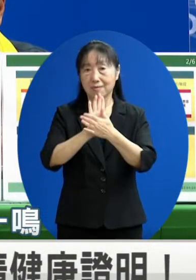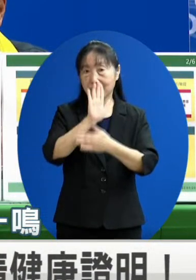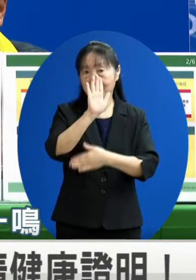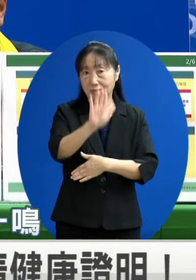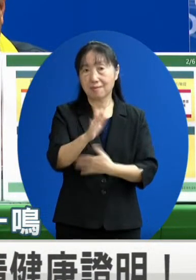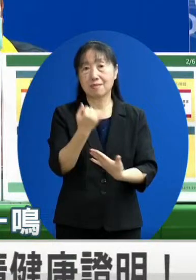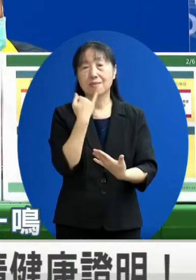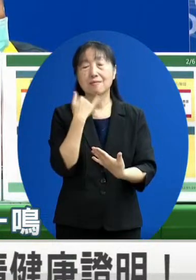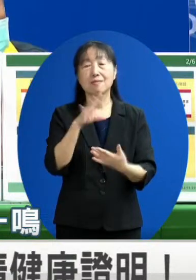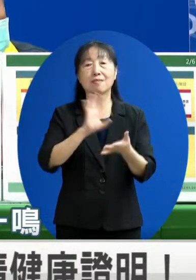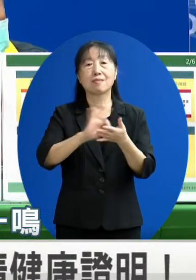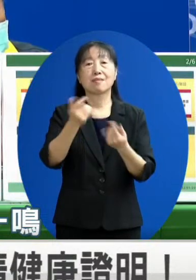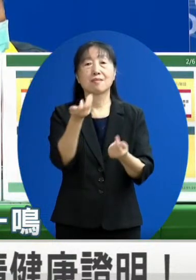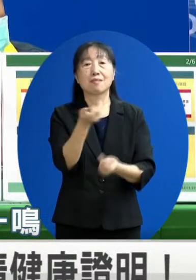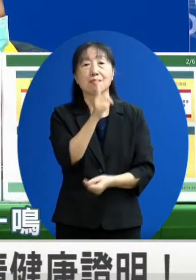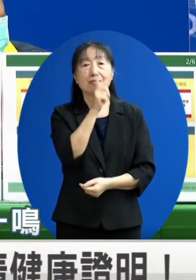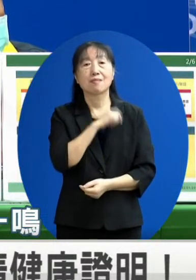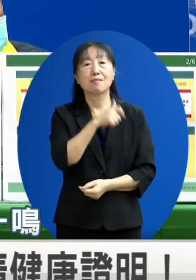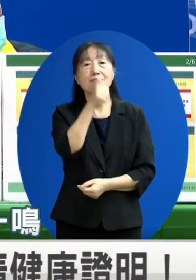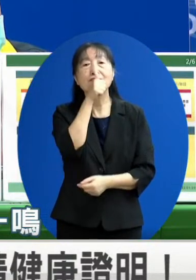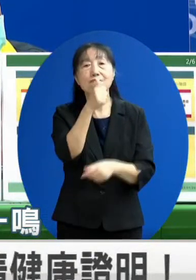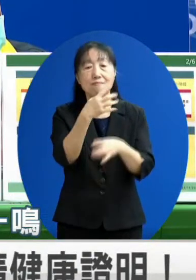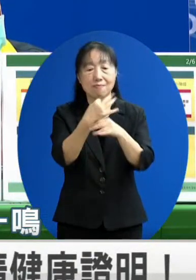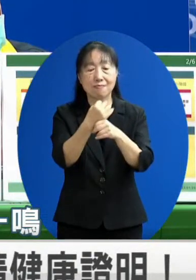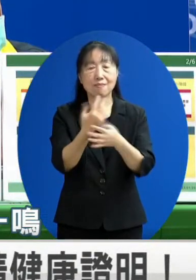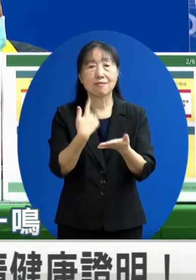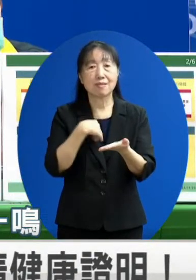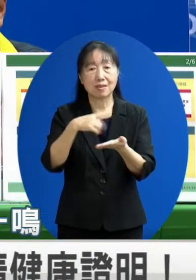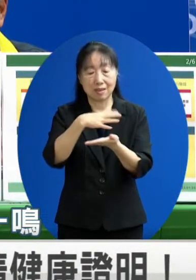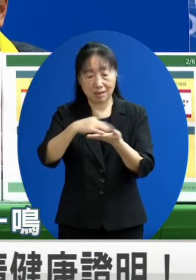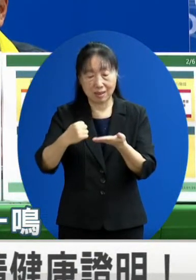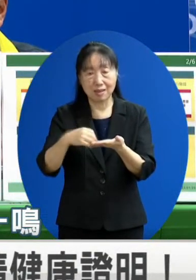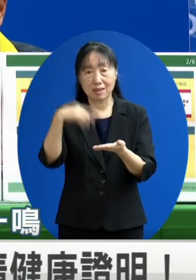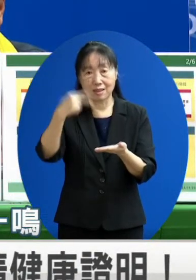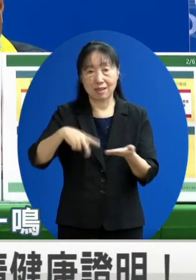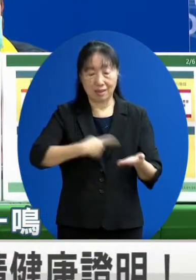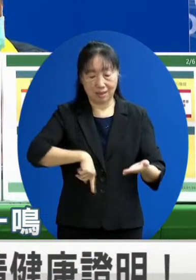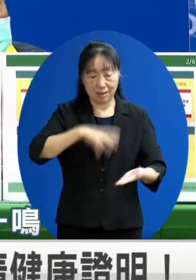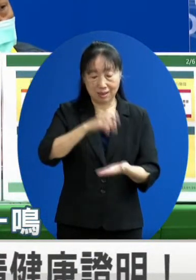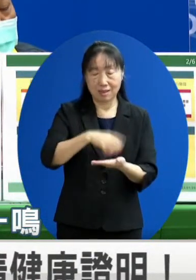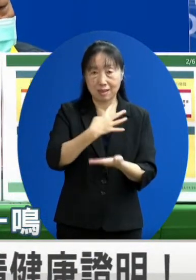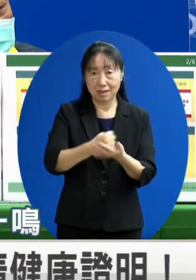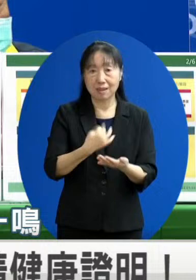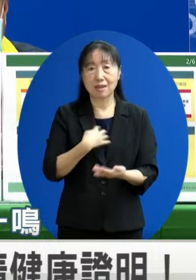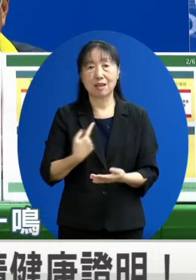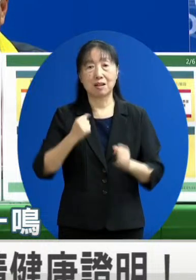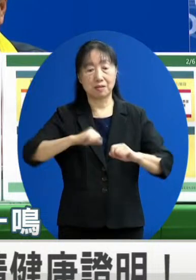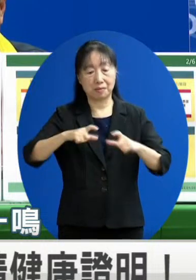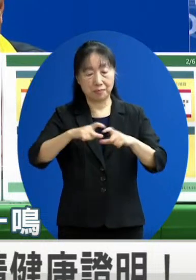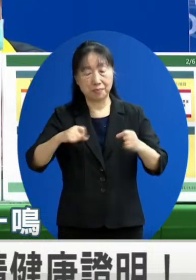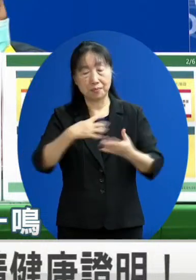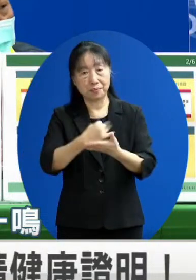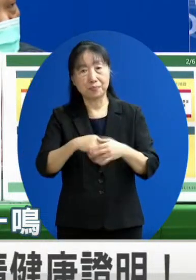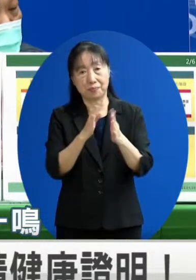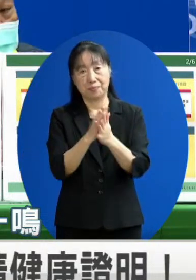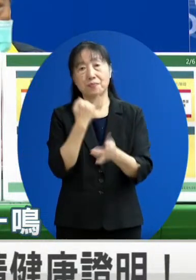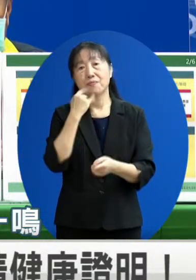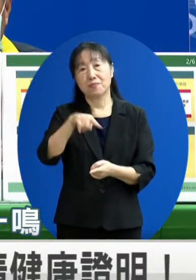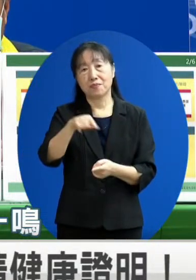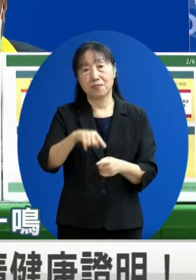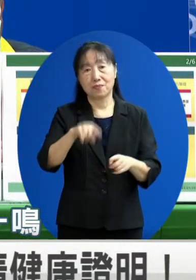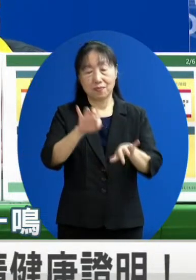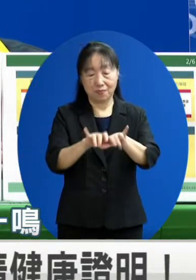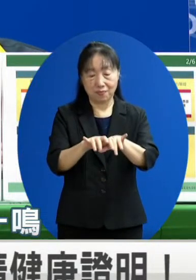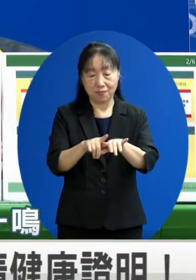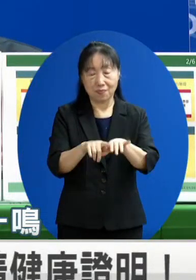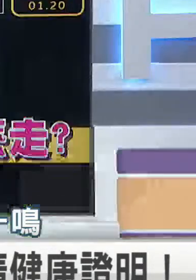可以用户号，刚刚讲在他的识别方式用身份证号码、健保卡号、户号，或是用自然人凭证、FIDO 等直接下载就